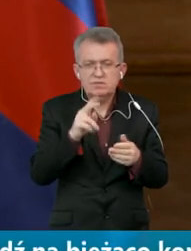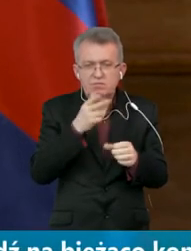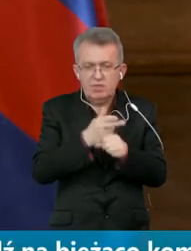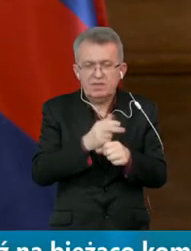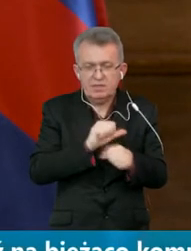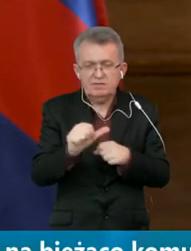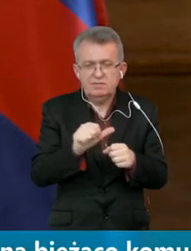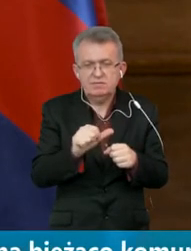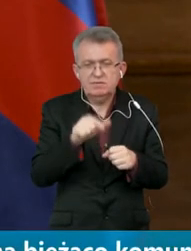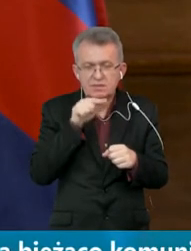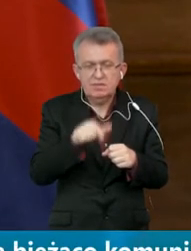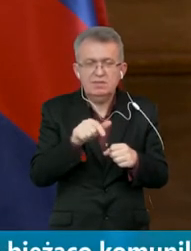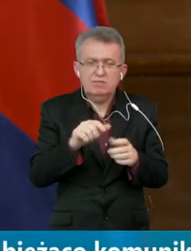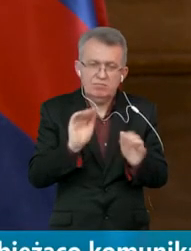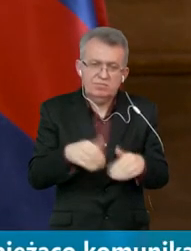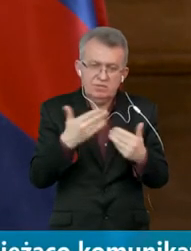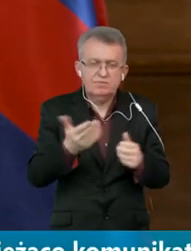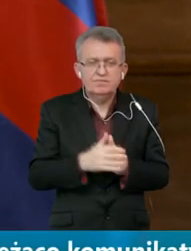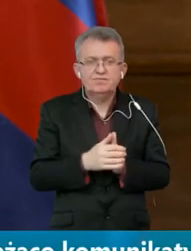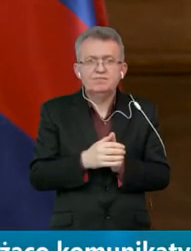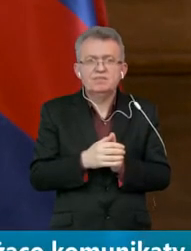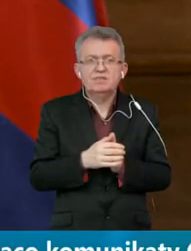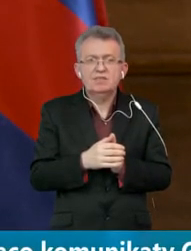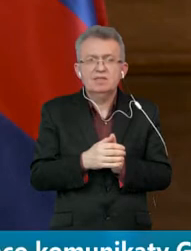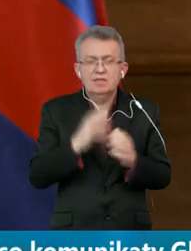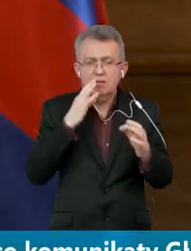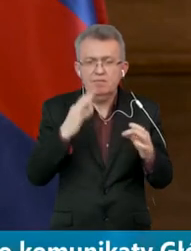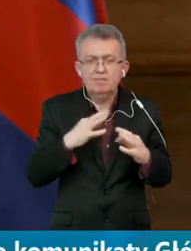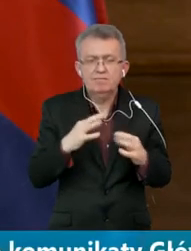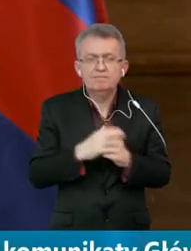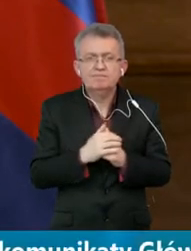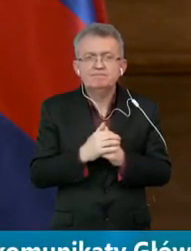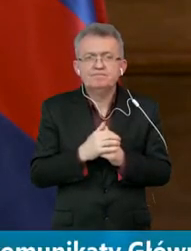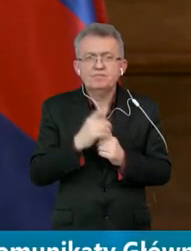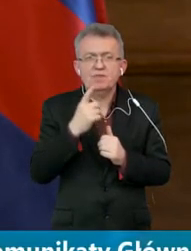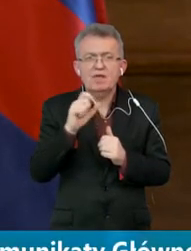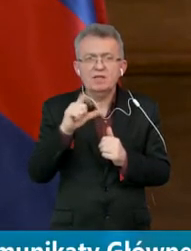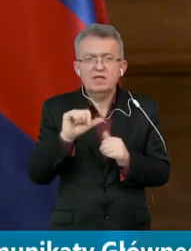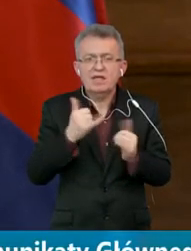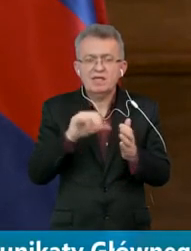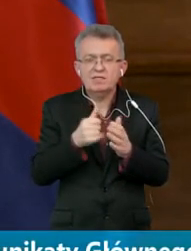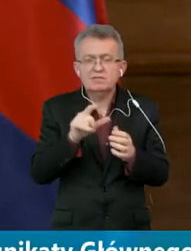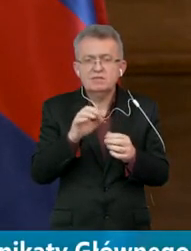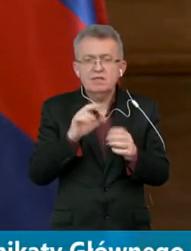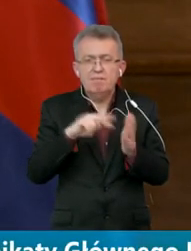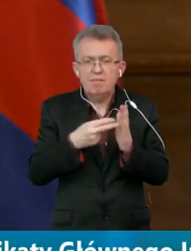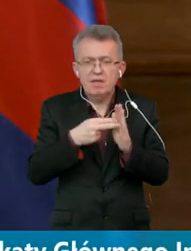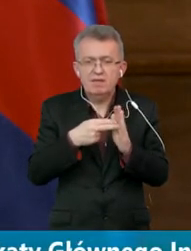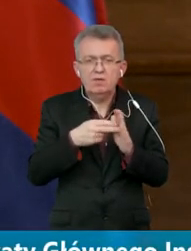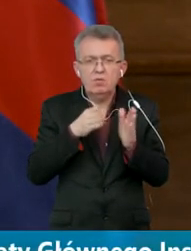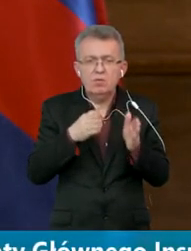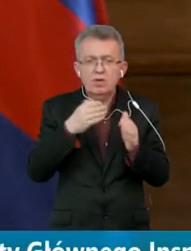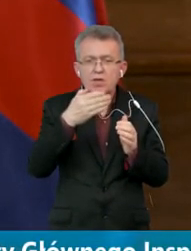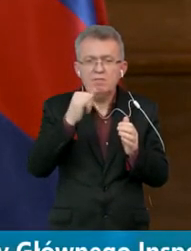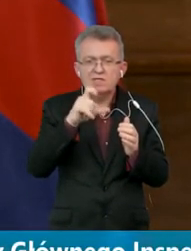że to też jest jakaś alternatywa. Pani Daria. Jaki jest plan na przebudowę Mieszka pod